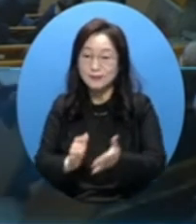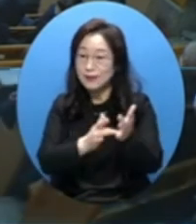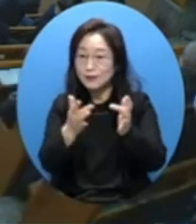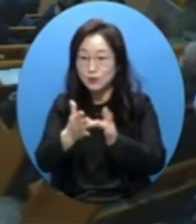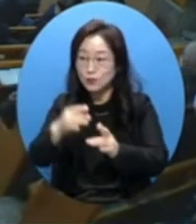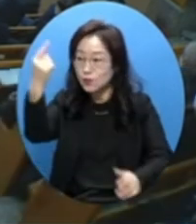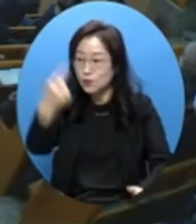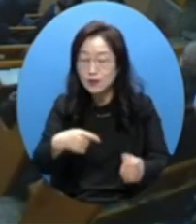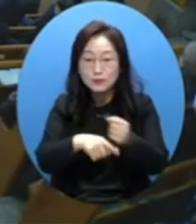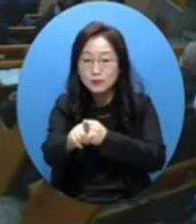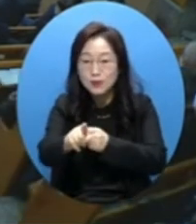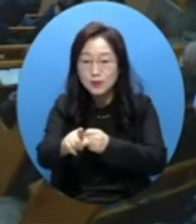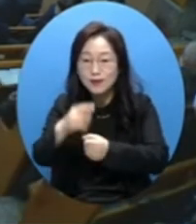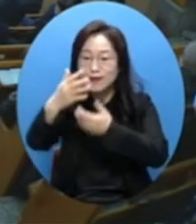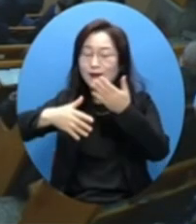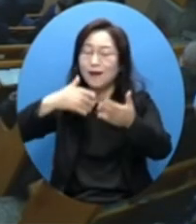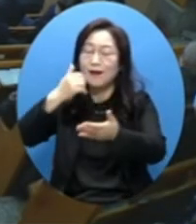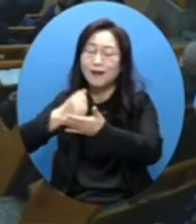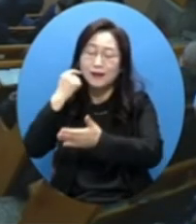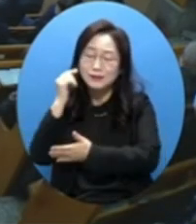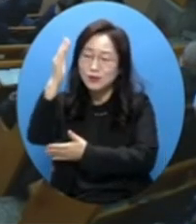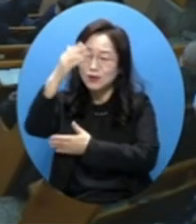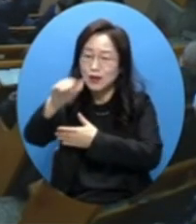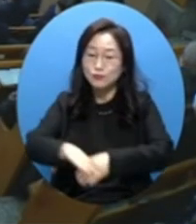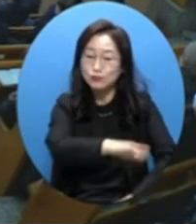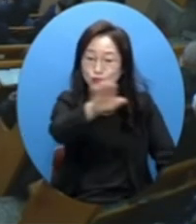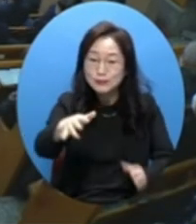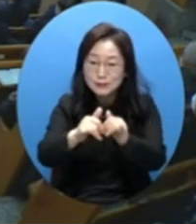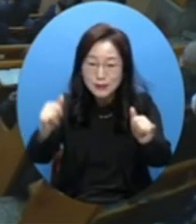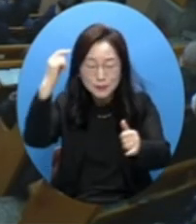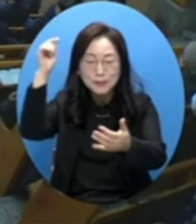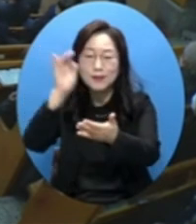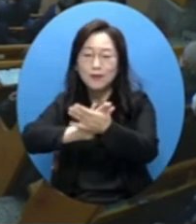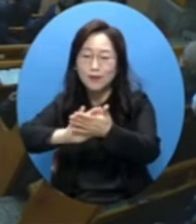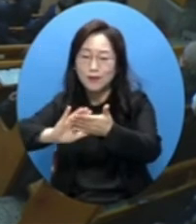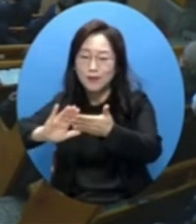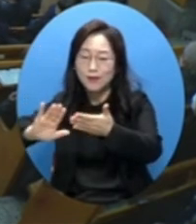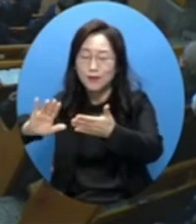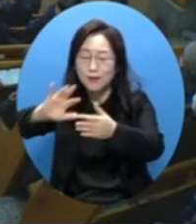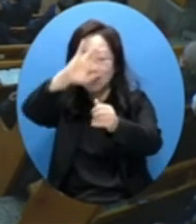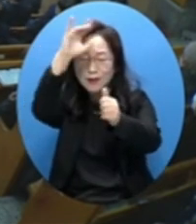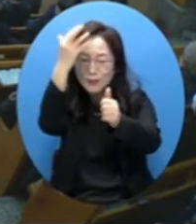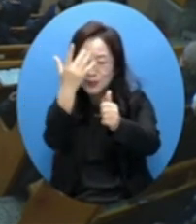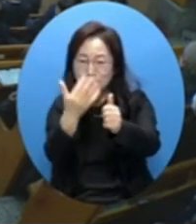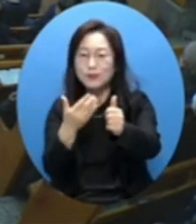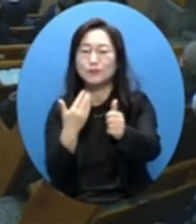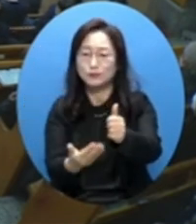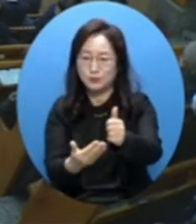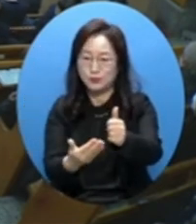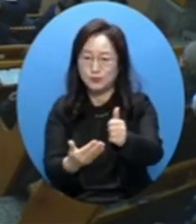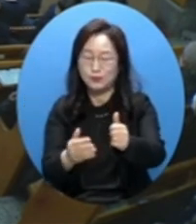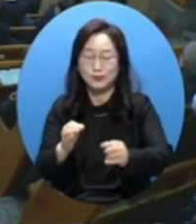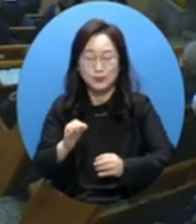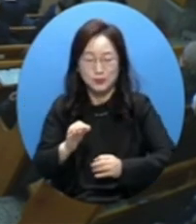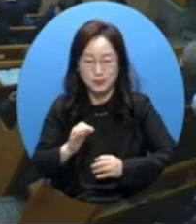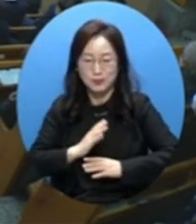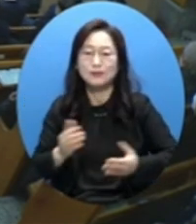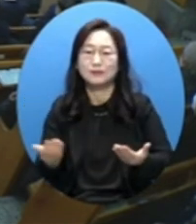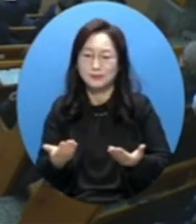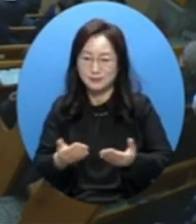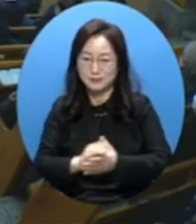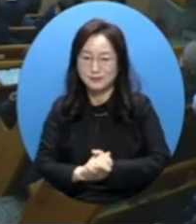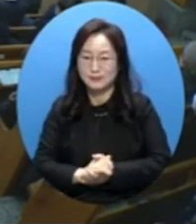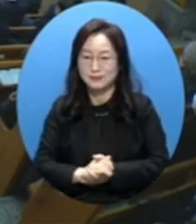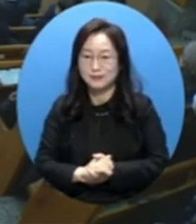예수님께서 오신 것은 하나님께는 영광이요 우리에게는 평화가 임하게 되는 놀라운 역사가 나타나게 되는